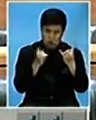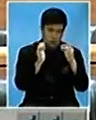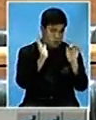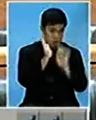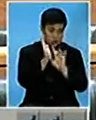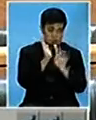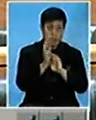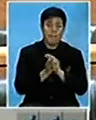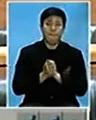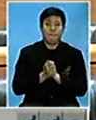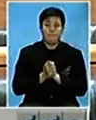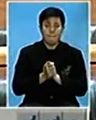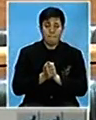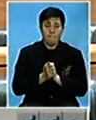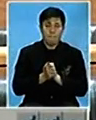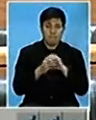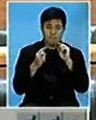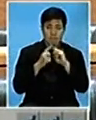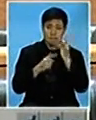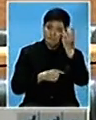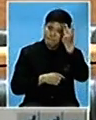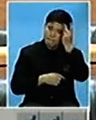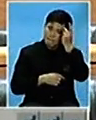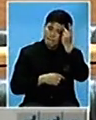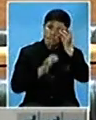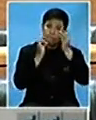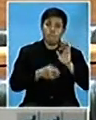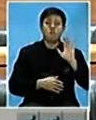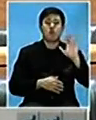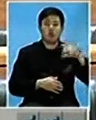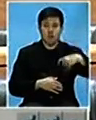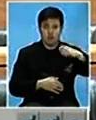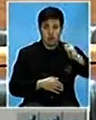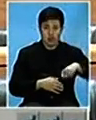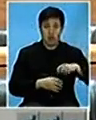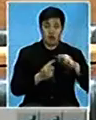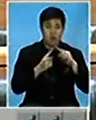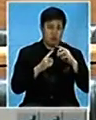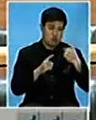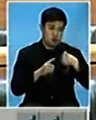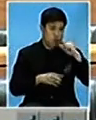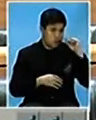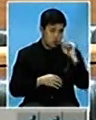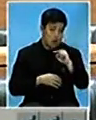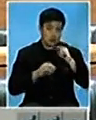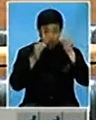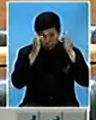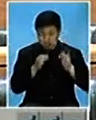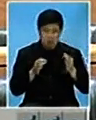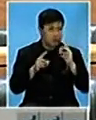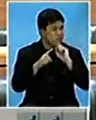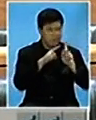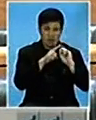พครับกรณีการวินิจฉัยของท่านทันทีที่ท่านมีคำวินิจฉัยไม่ว่ากรณีใด